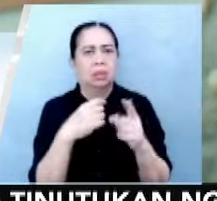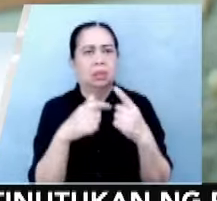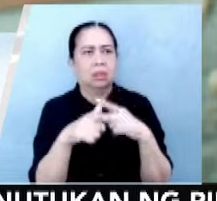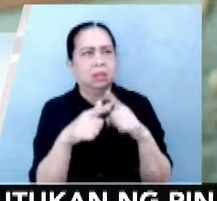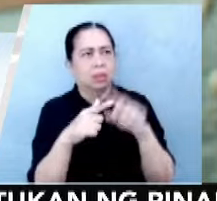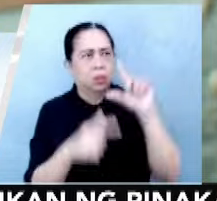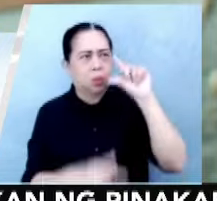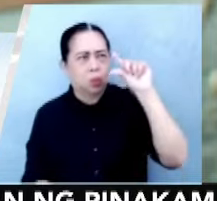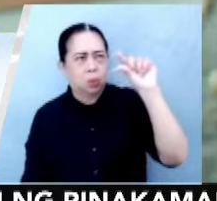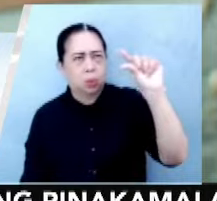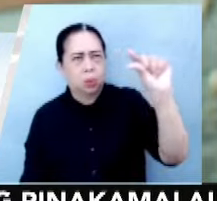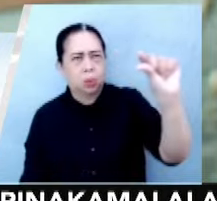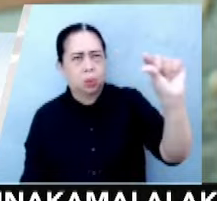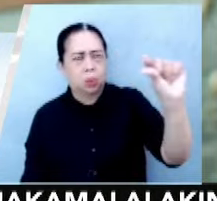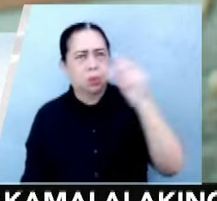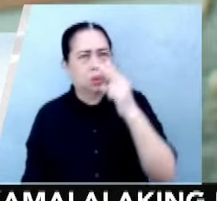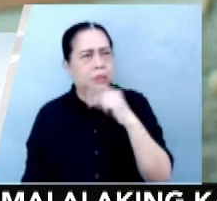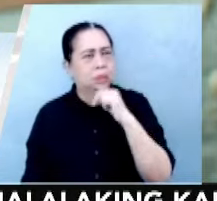niya.